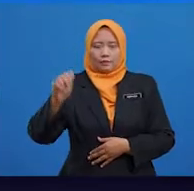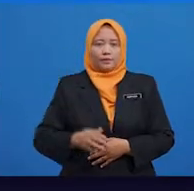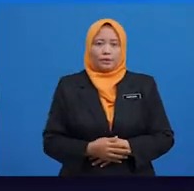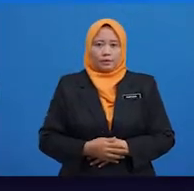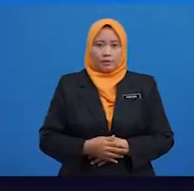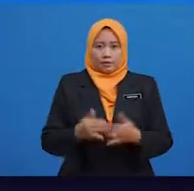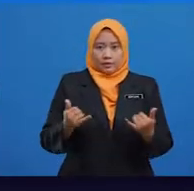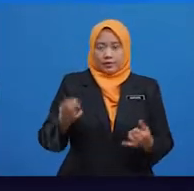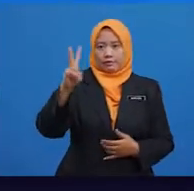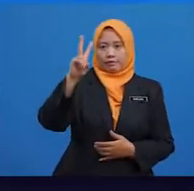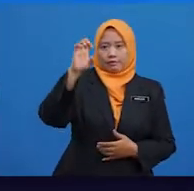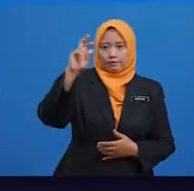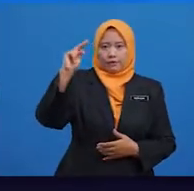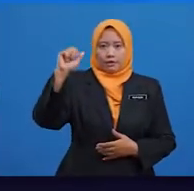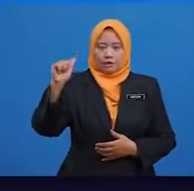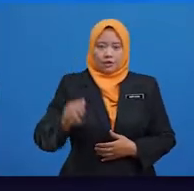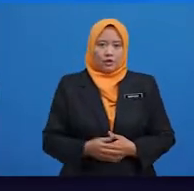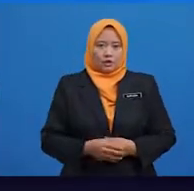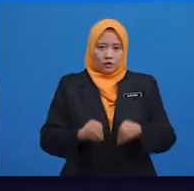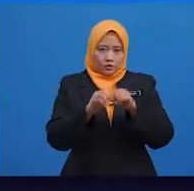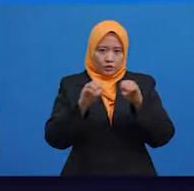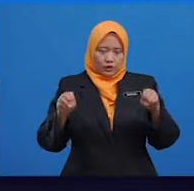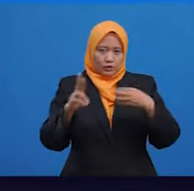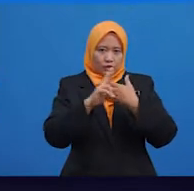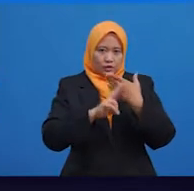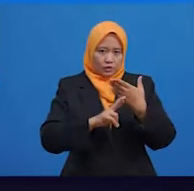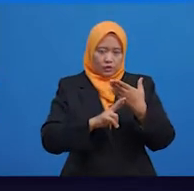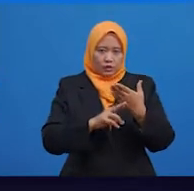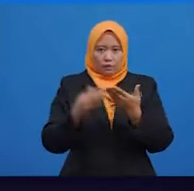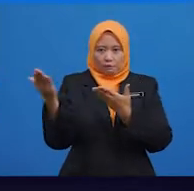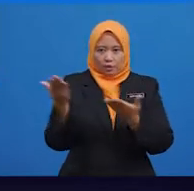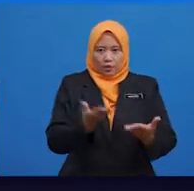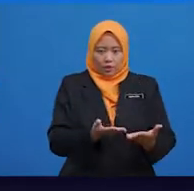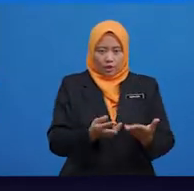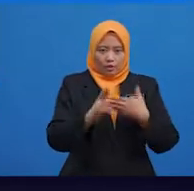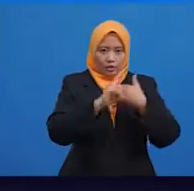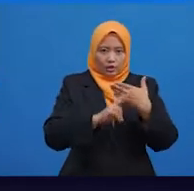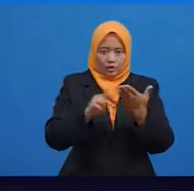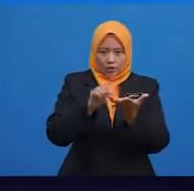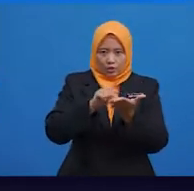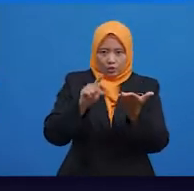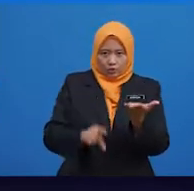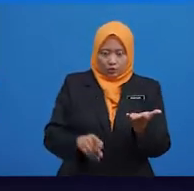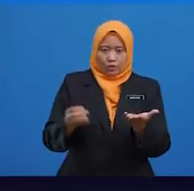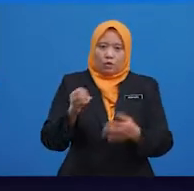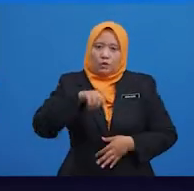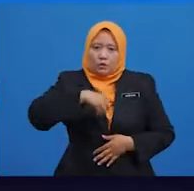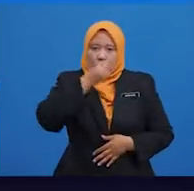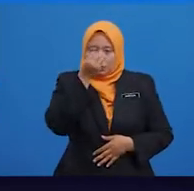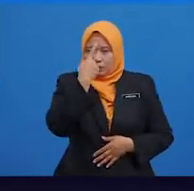Ianya terbina dari selapisan sel sahaja untuk membolehkan berlakunya pertukaran makanan